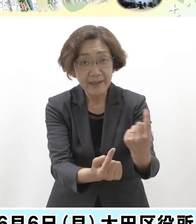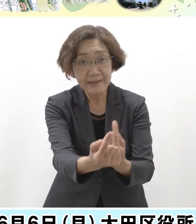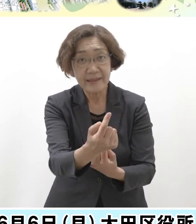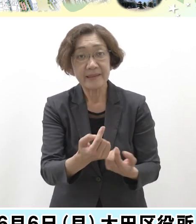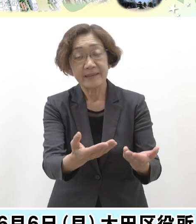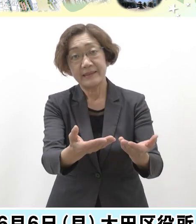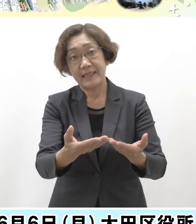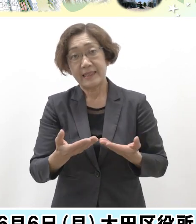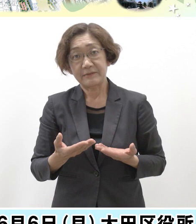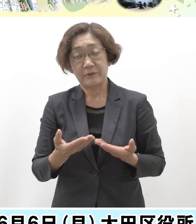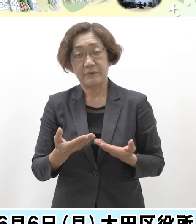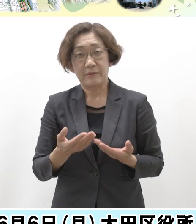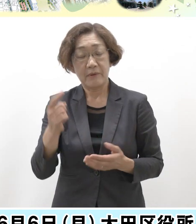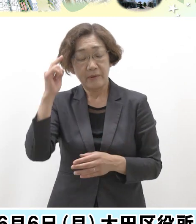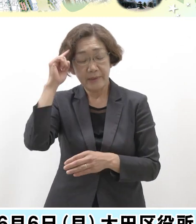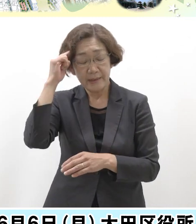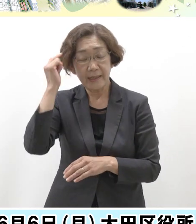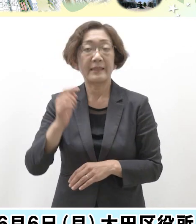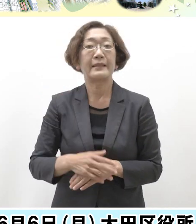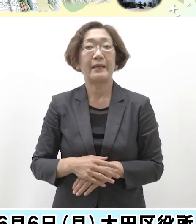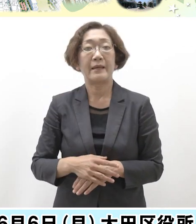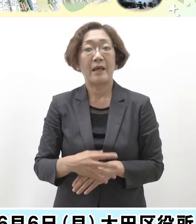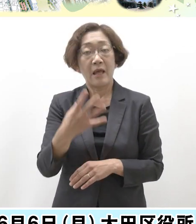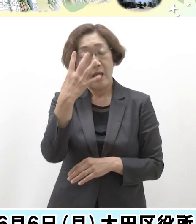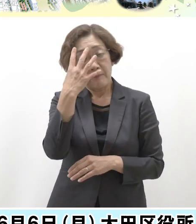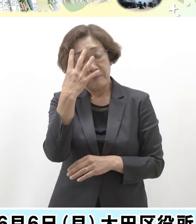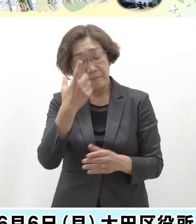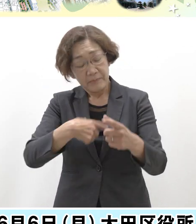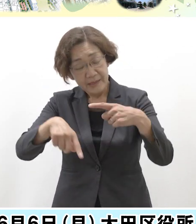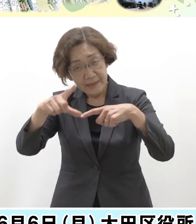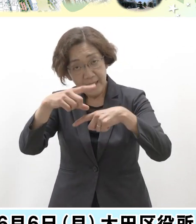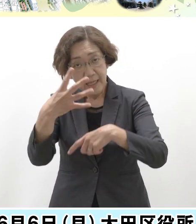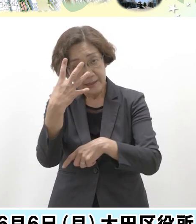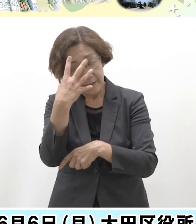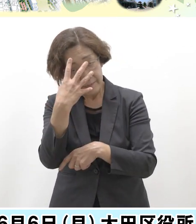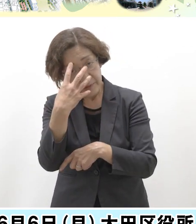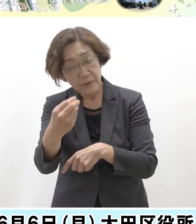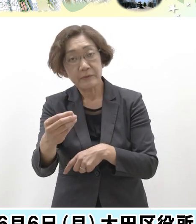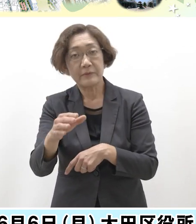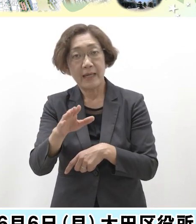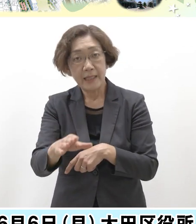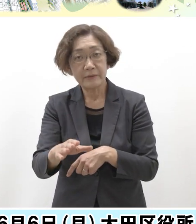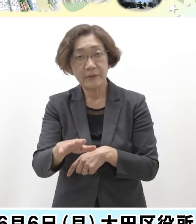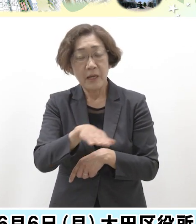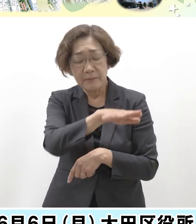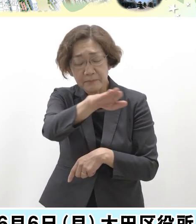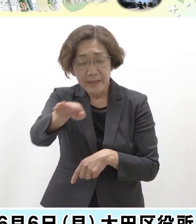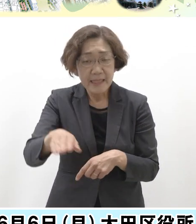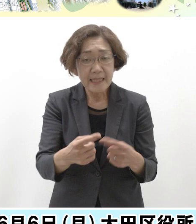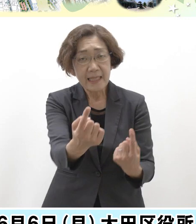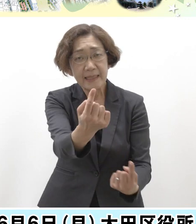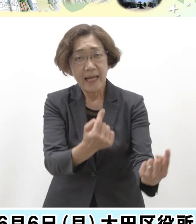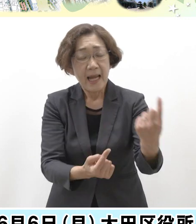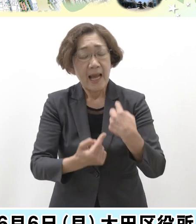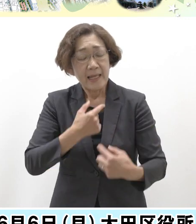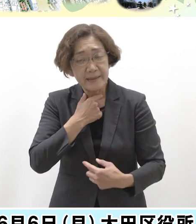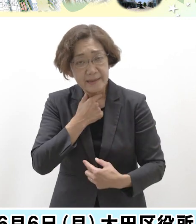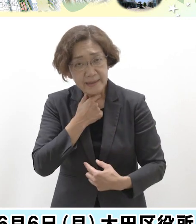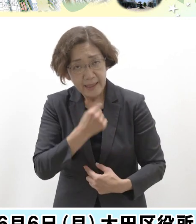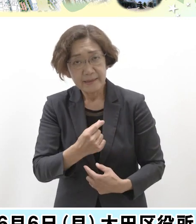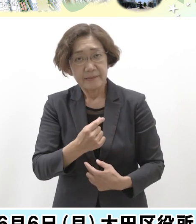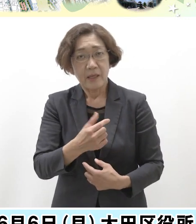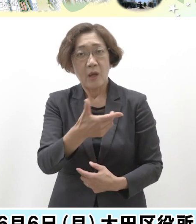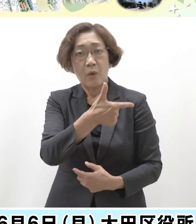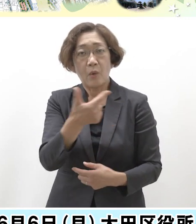に魅力的で多くの方から訪れてみたいと思っていただける大田区を想像してまい